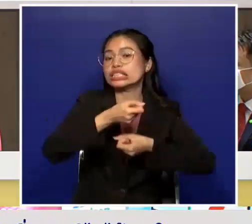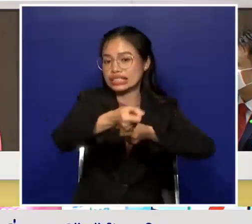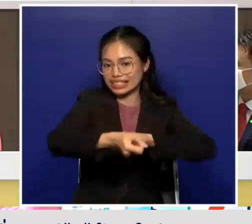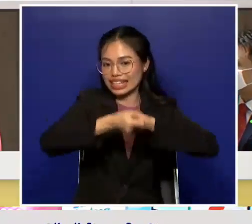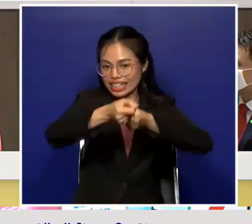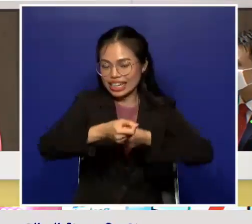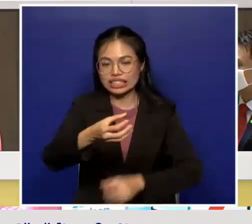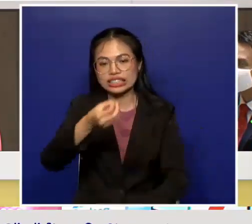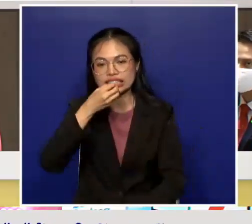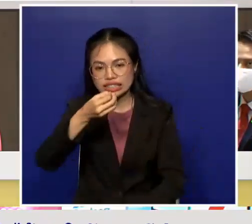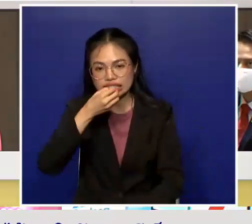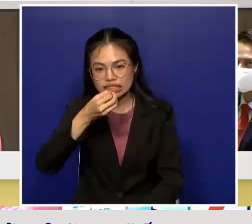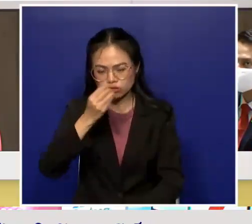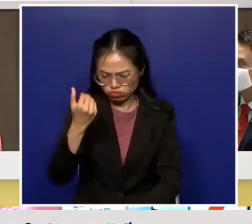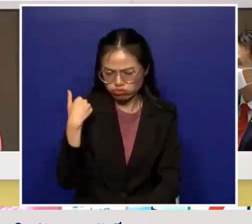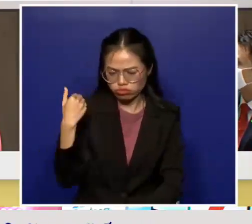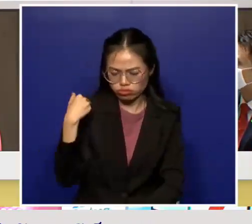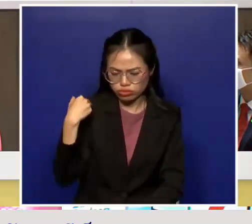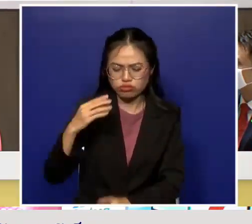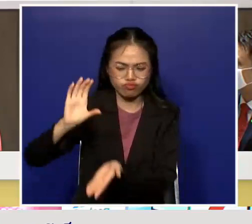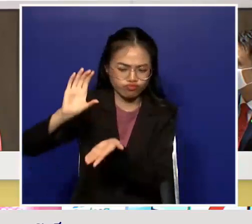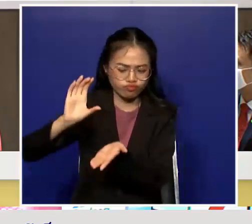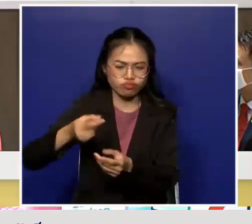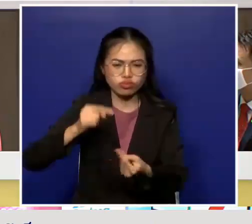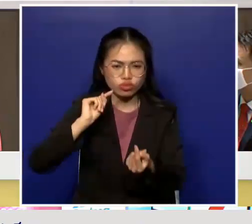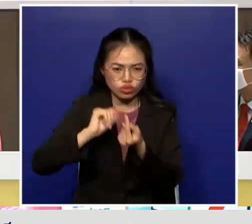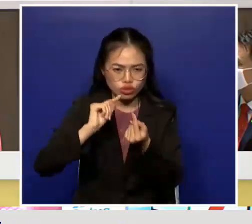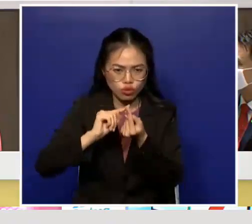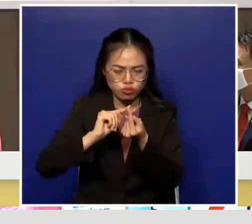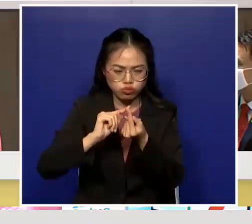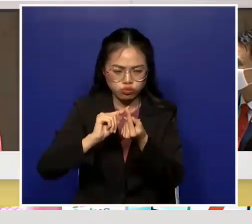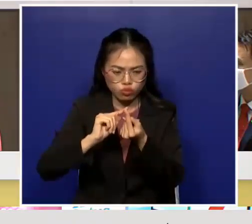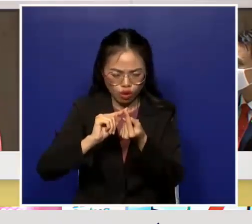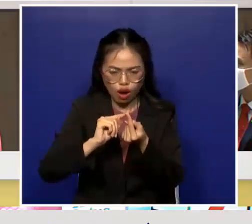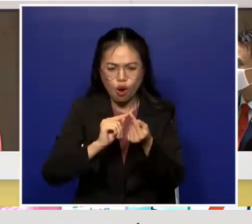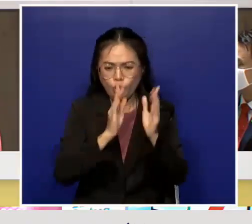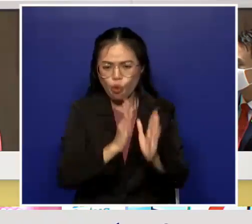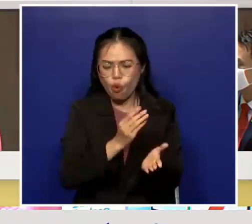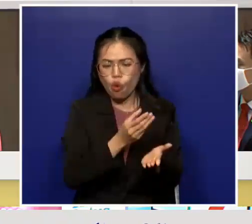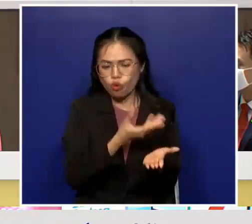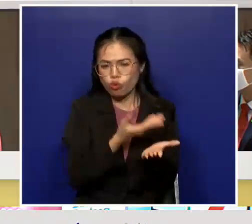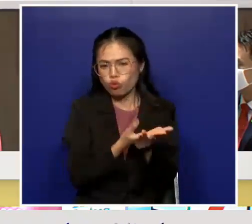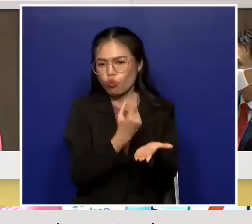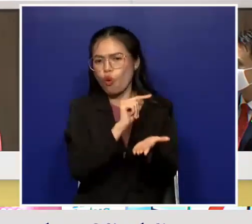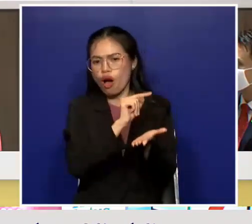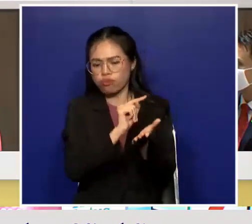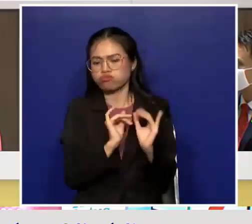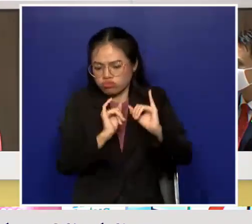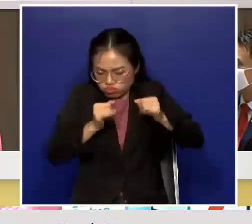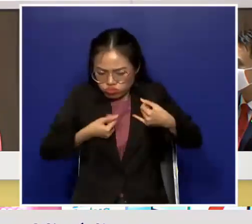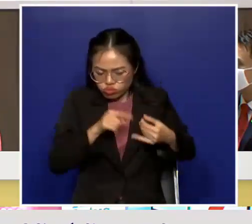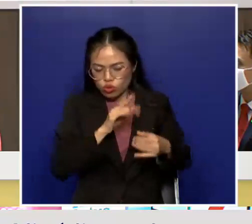อาหารก็ดีมีเจ้าสัวรายหนึ่งผูกขาดผมไม่เอ่ยนามนะครับพี่น้องคงจะพอรู้ดีนะครับเวลาใคร